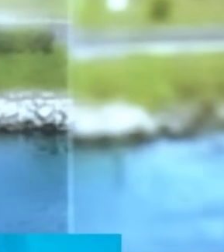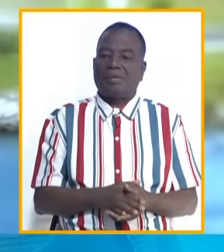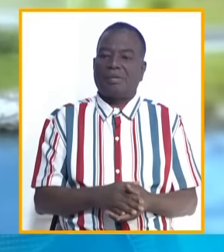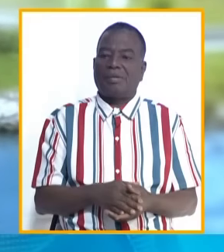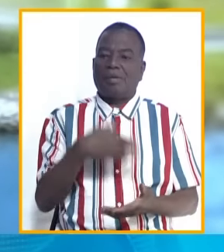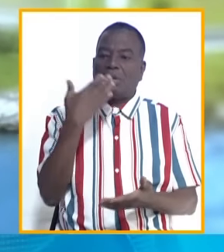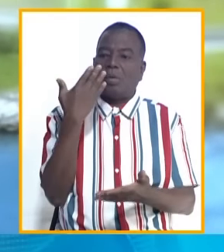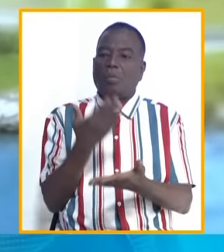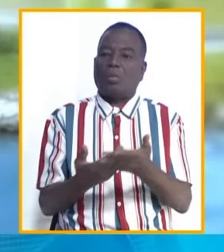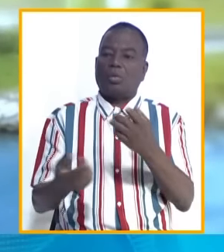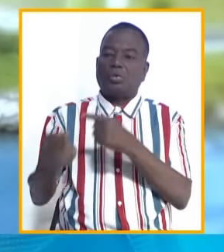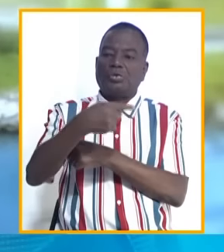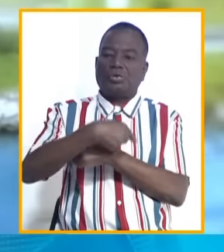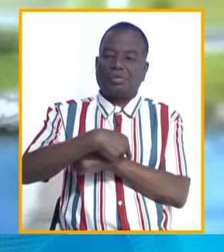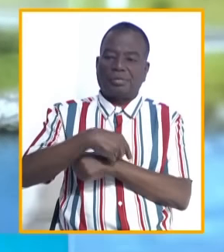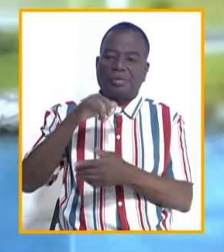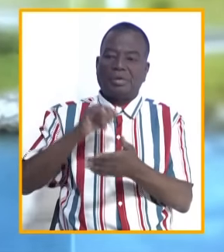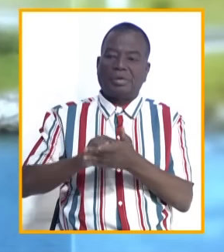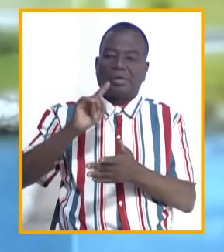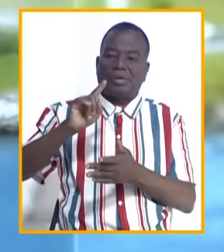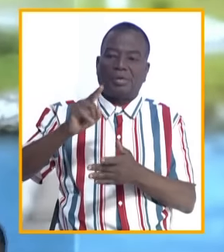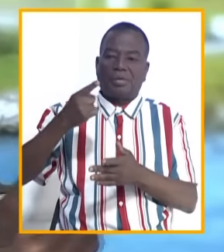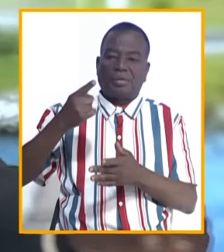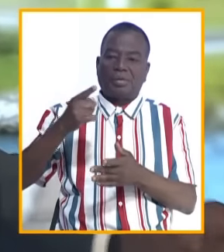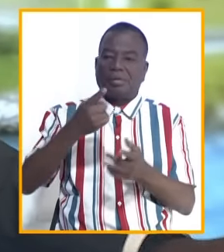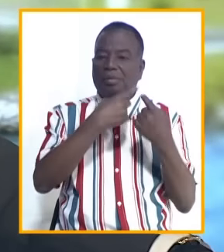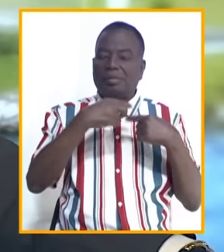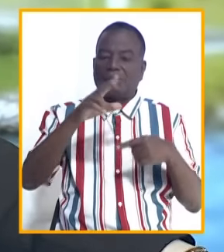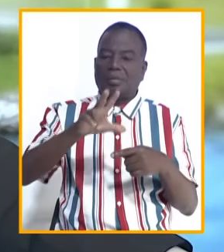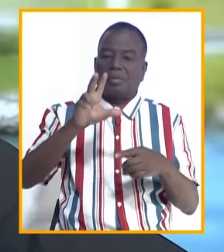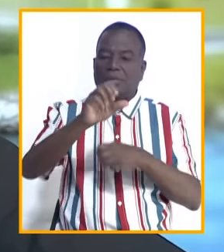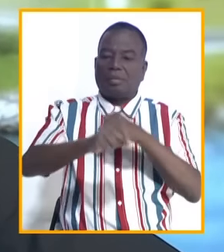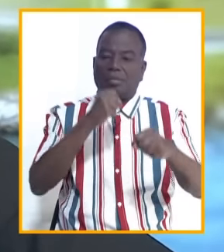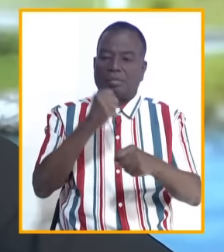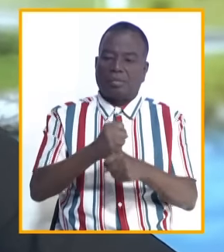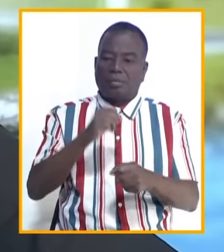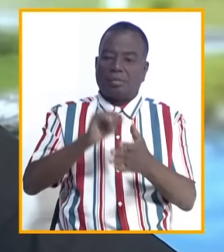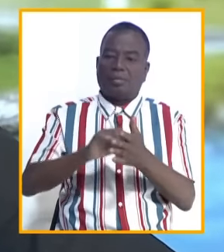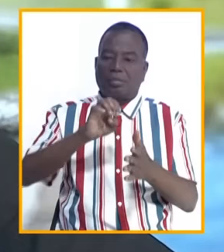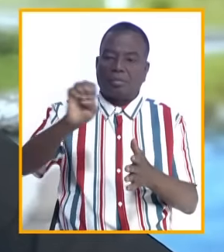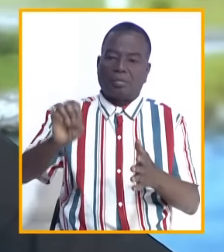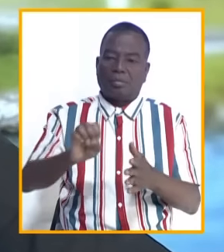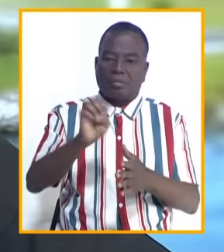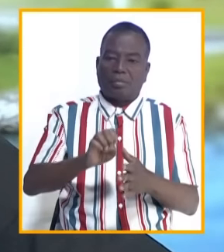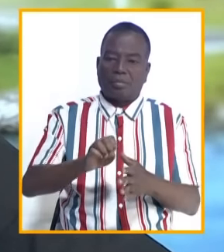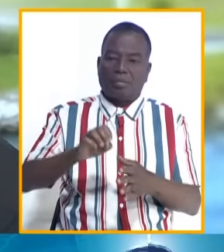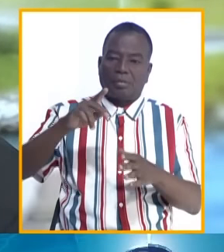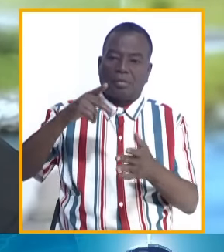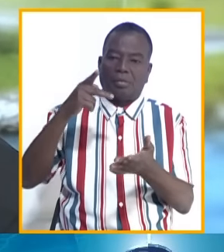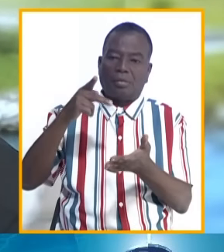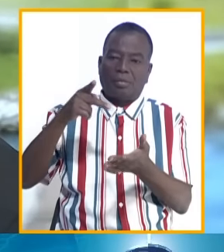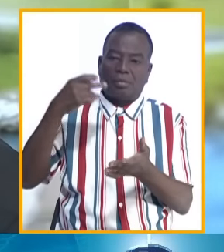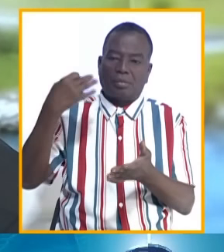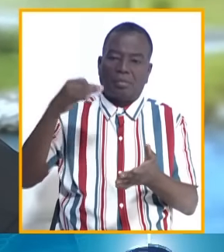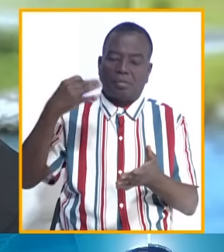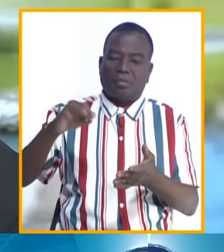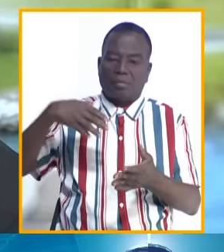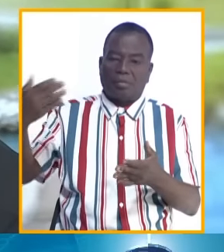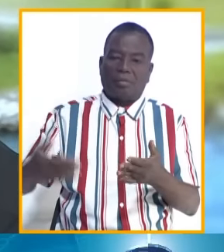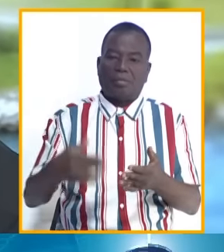C'est une première depuis 33 ans. Ce vendredi 4 et demain samedi 5 octobre, la France accueille le 19e sommet